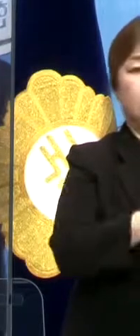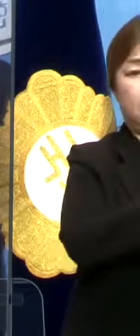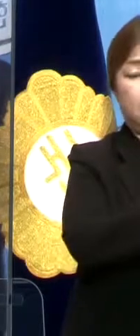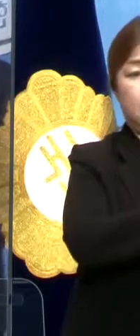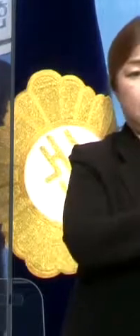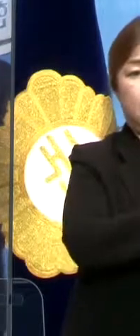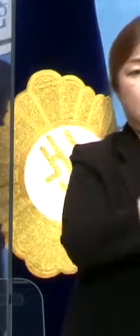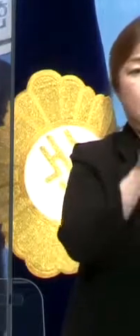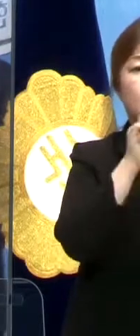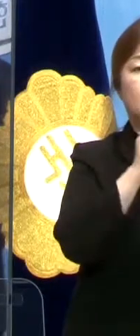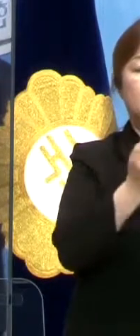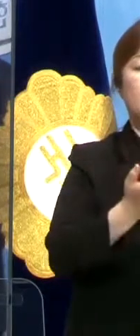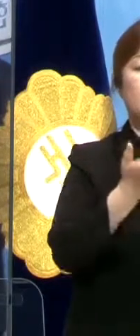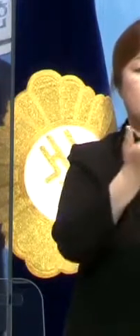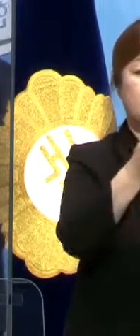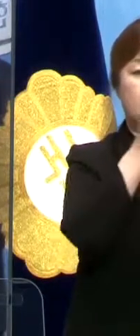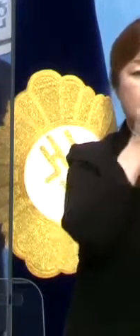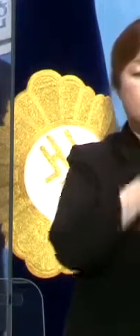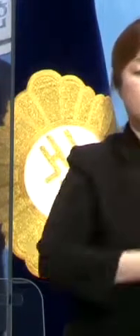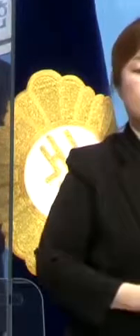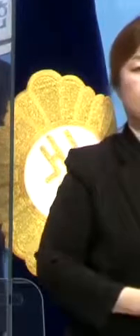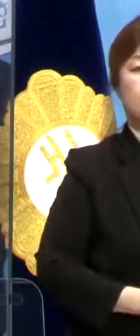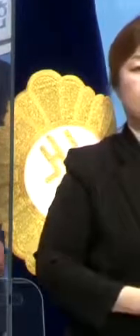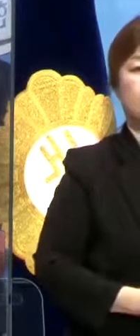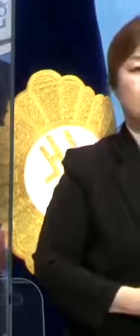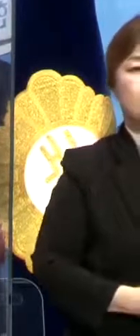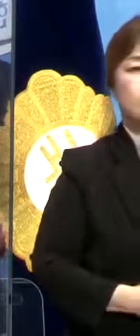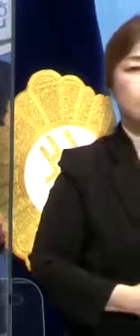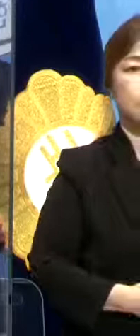님께서 말씀 해주시겠습니까 다